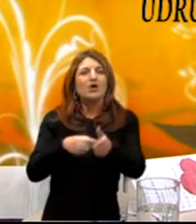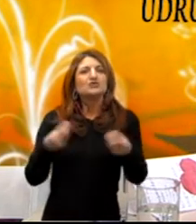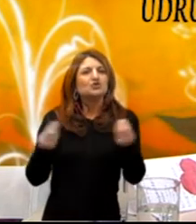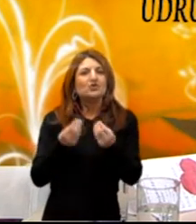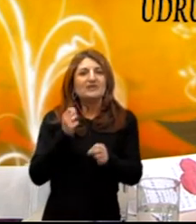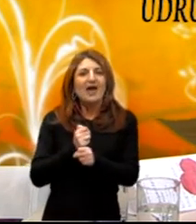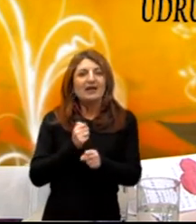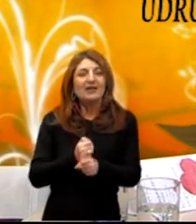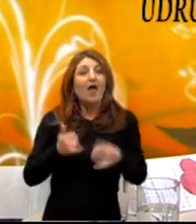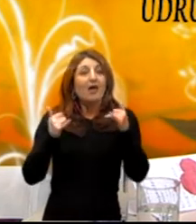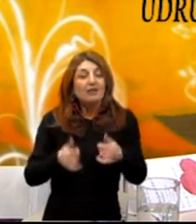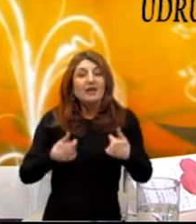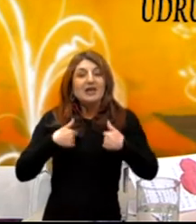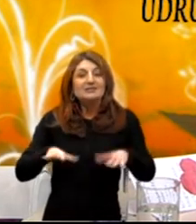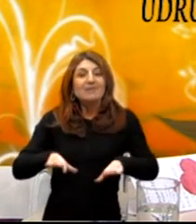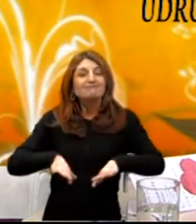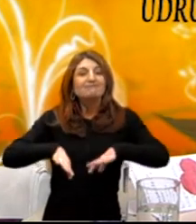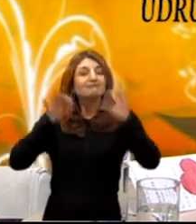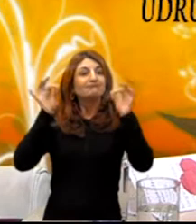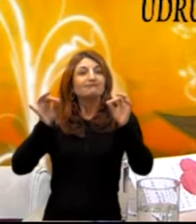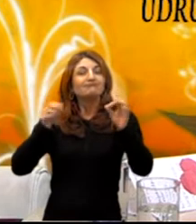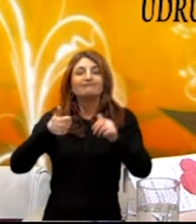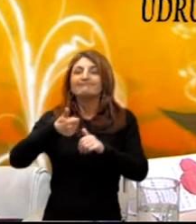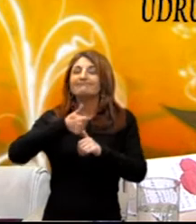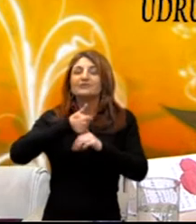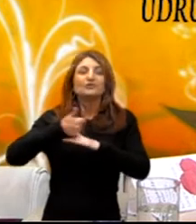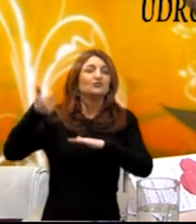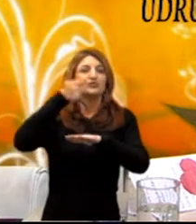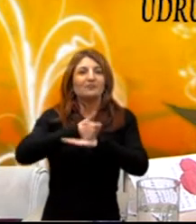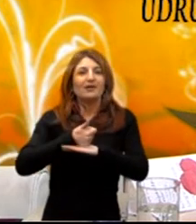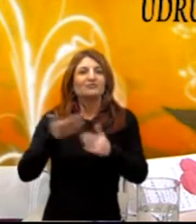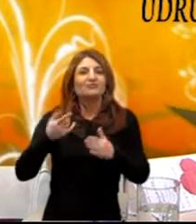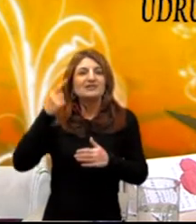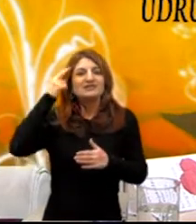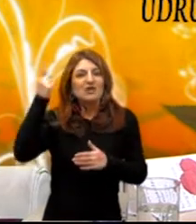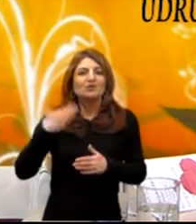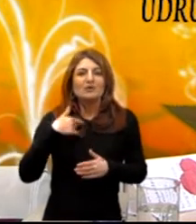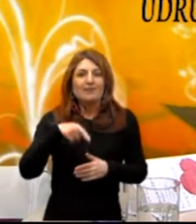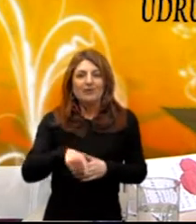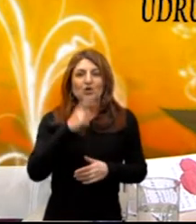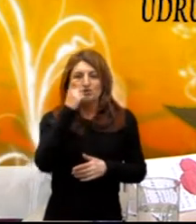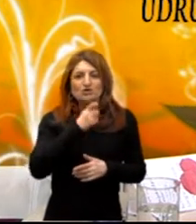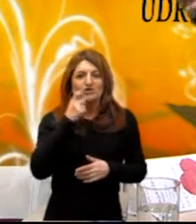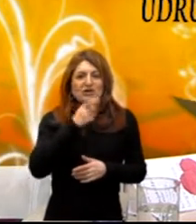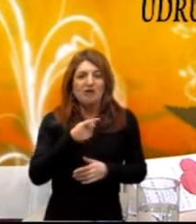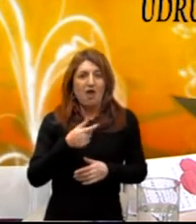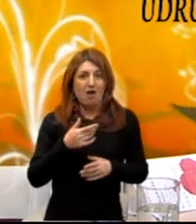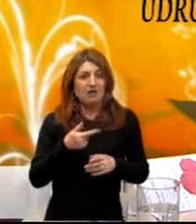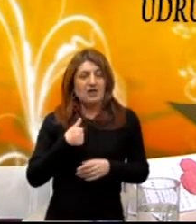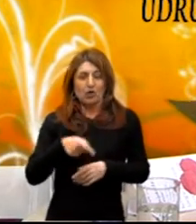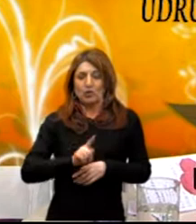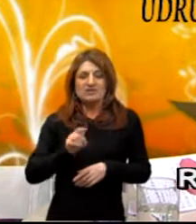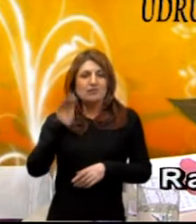ali danas sam otkrila top znanja i onoga što mi se čini da nisam slušala